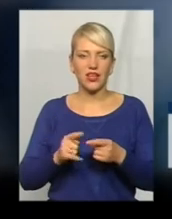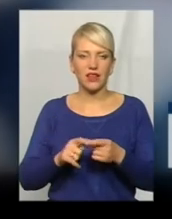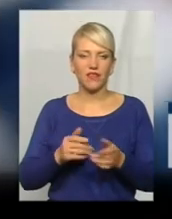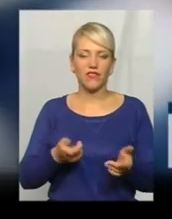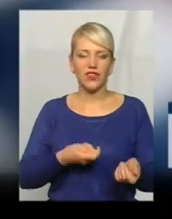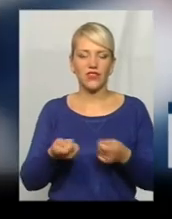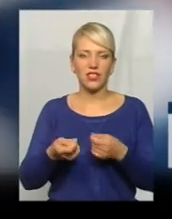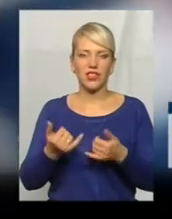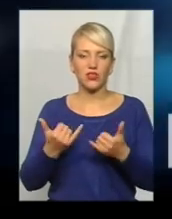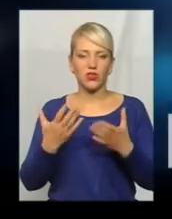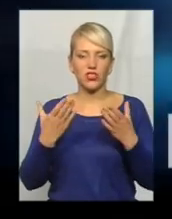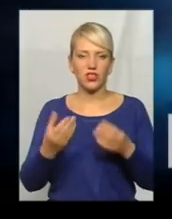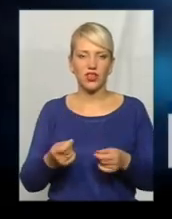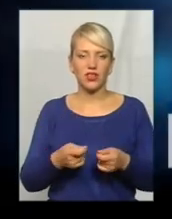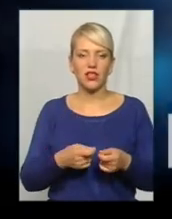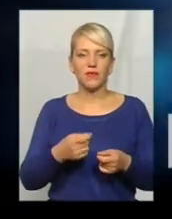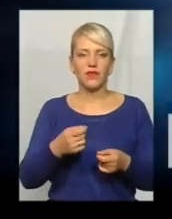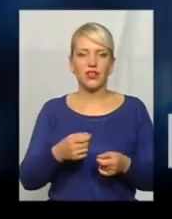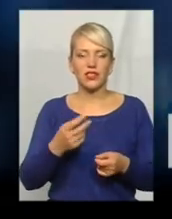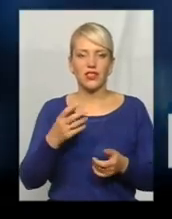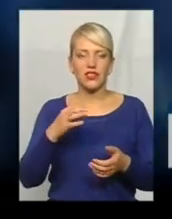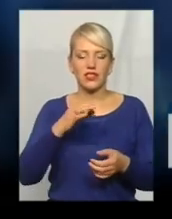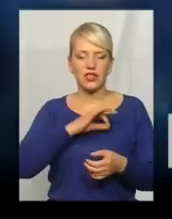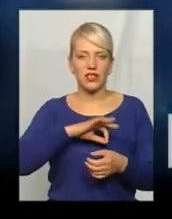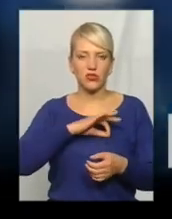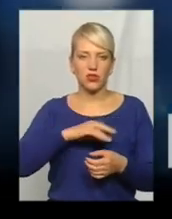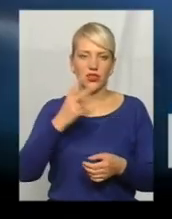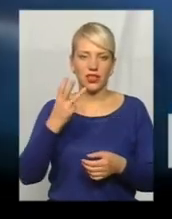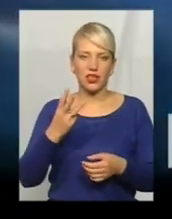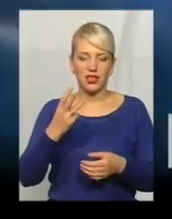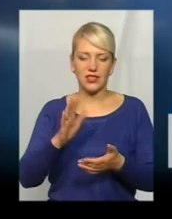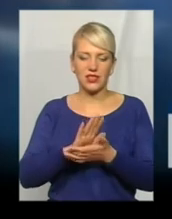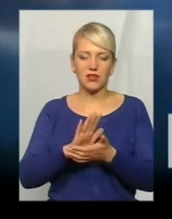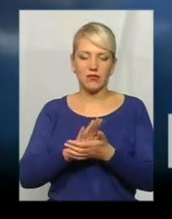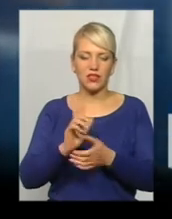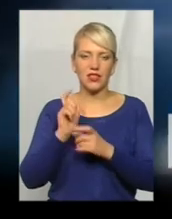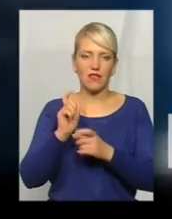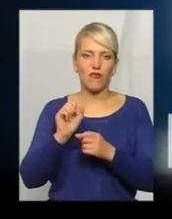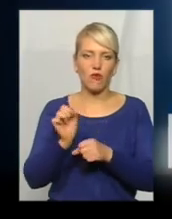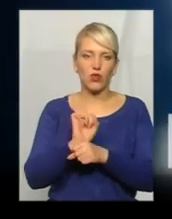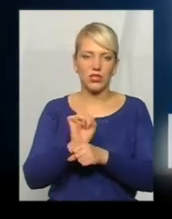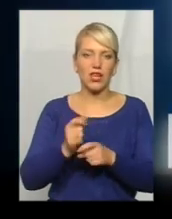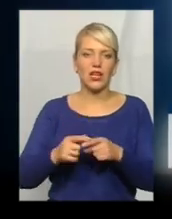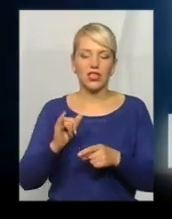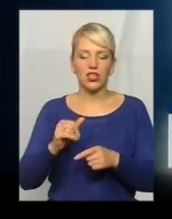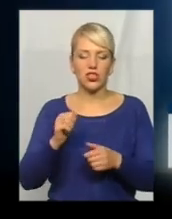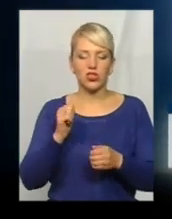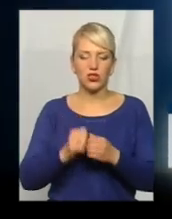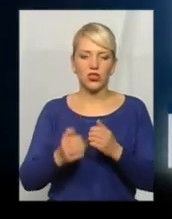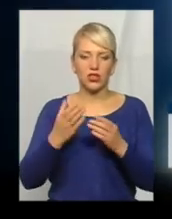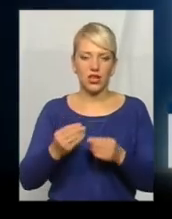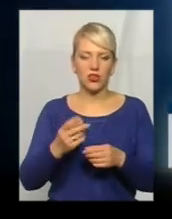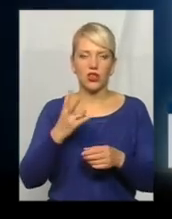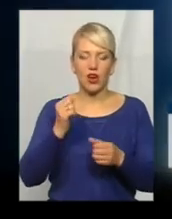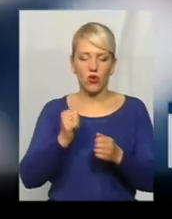сьогоднішній день задіяно 3 сміттєвози. В незалежності від того, наповнено чи наповнено, обов'язково щоденно на